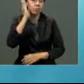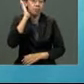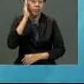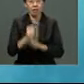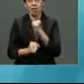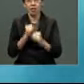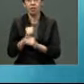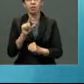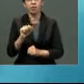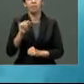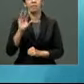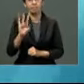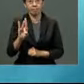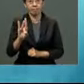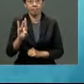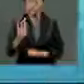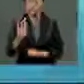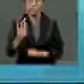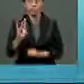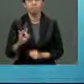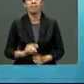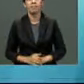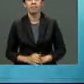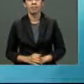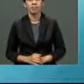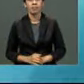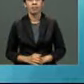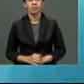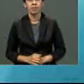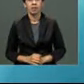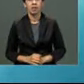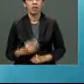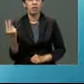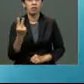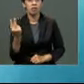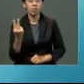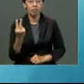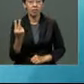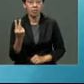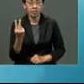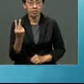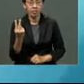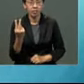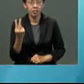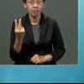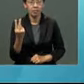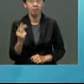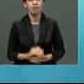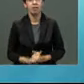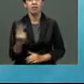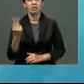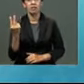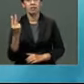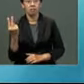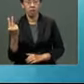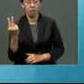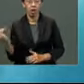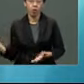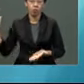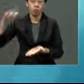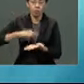ายุ28ปีนะครับแล้วก็ทั้ง2รายนะครับมาด้วยเข้ามาในเมือง